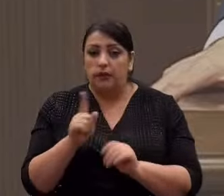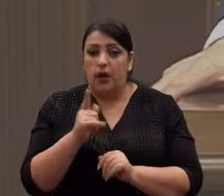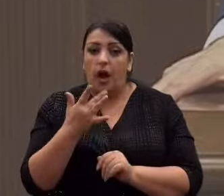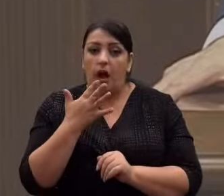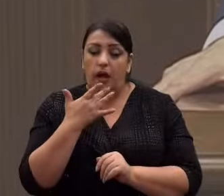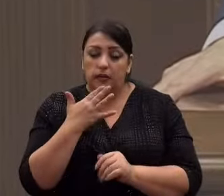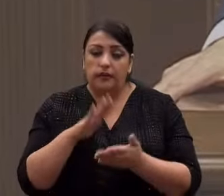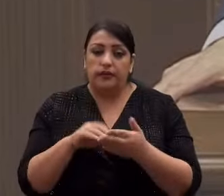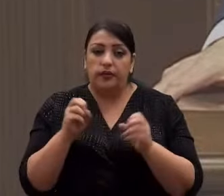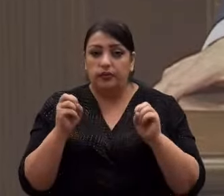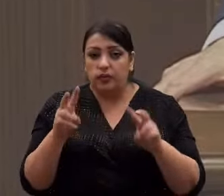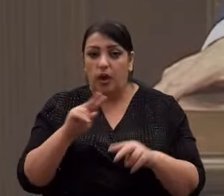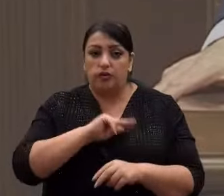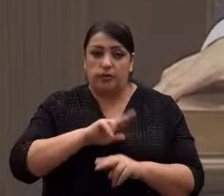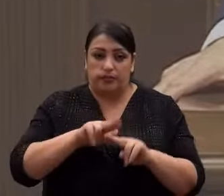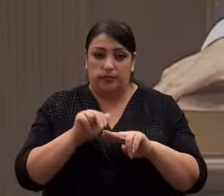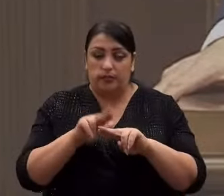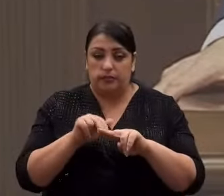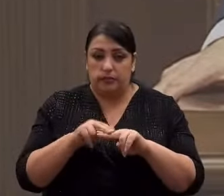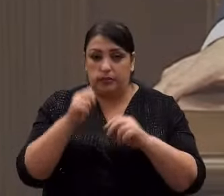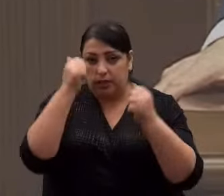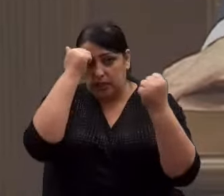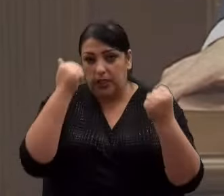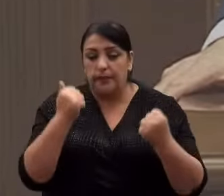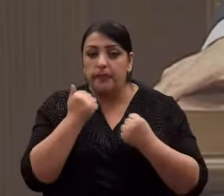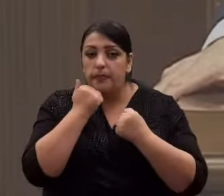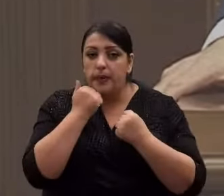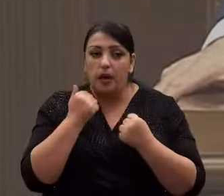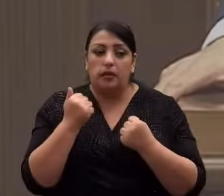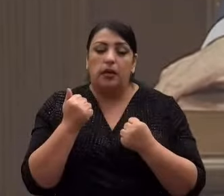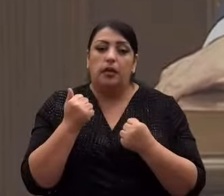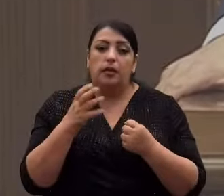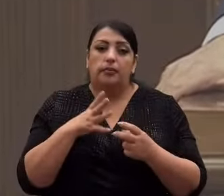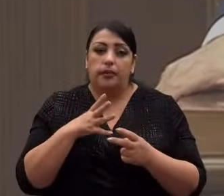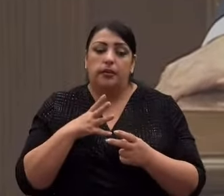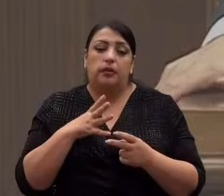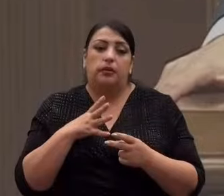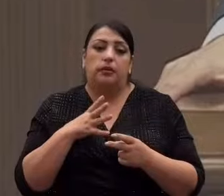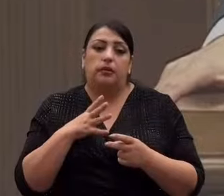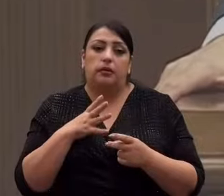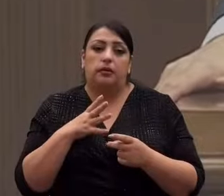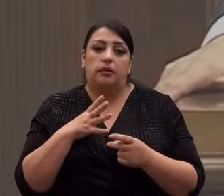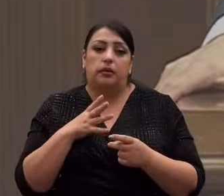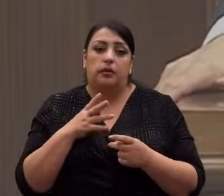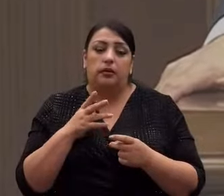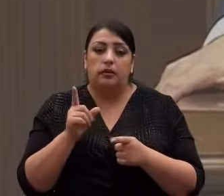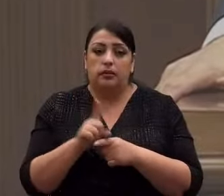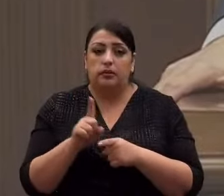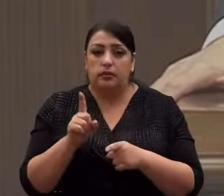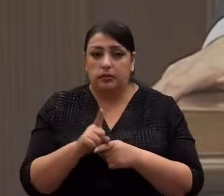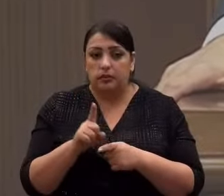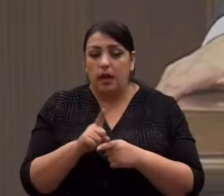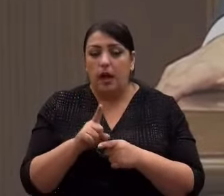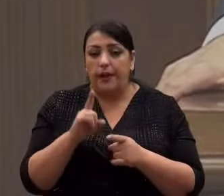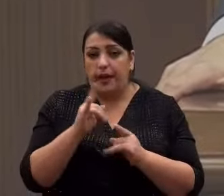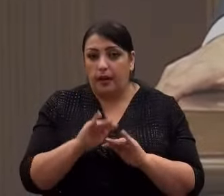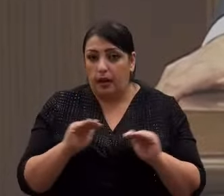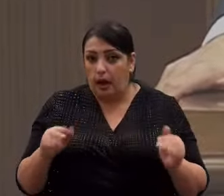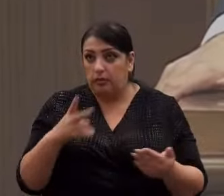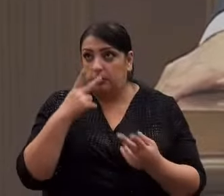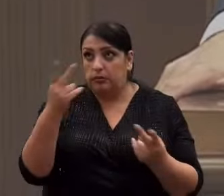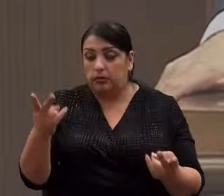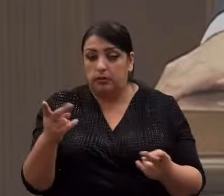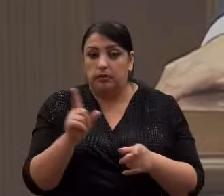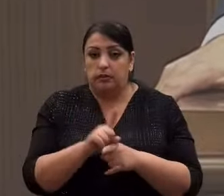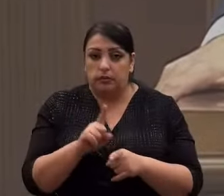անվտանգության ծառայության աշխատակիցները դիմակավորված են և ահաբեկել են այդ թվում նաև երեխաներին, նախնական կարող եմ ասել,